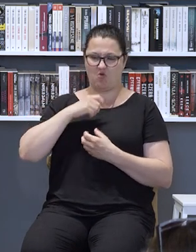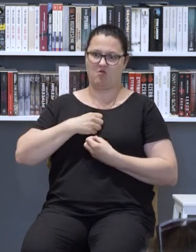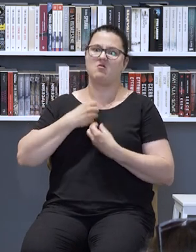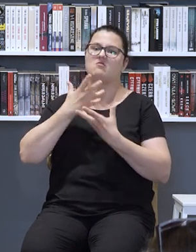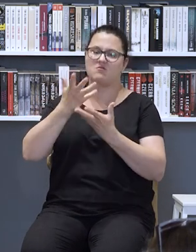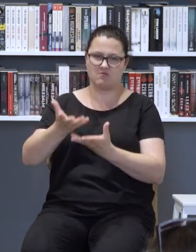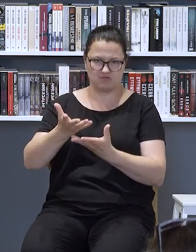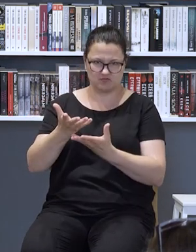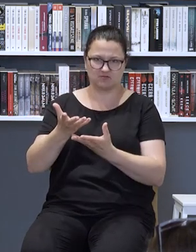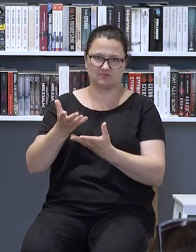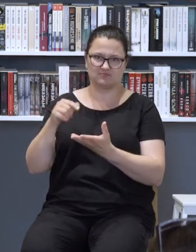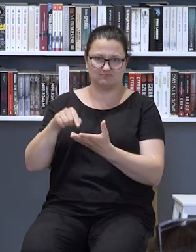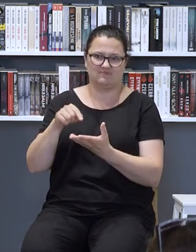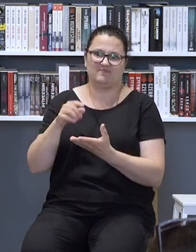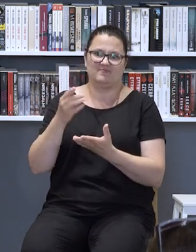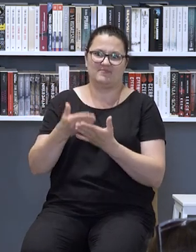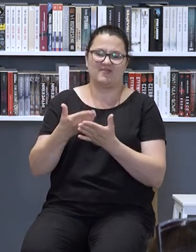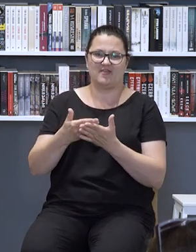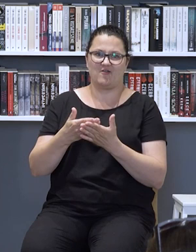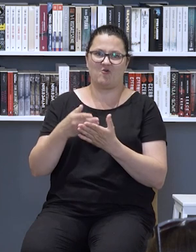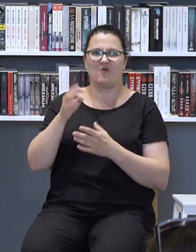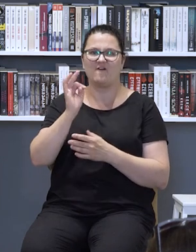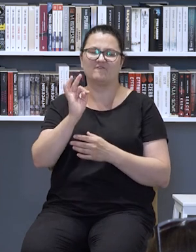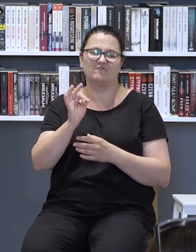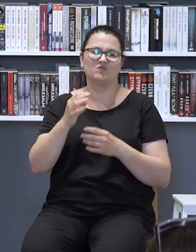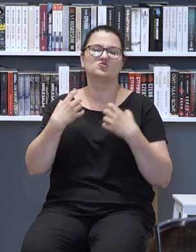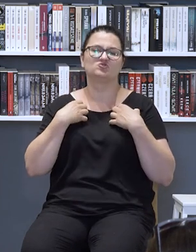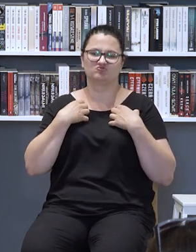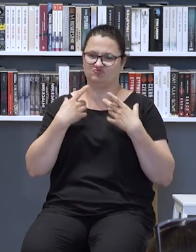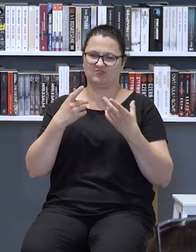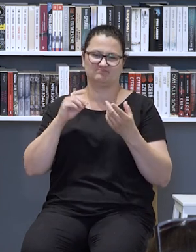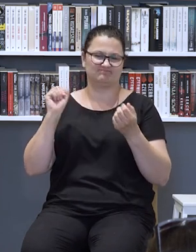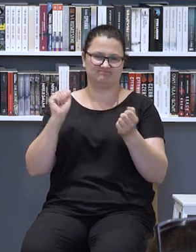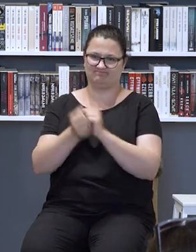jego los został przetrącony, przekoszony.